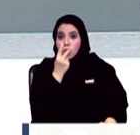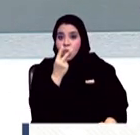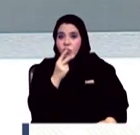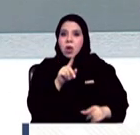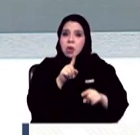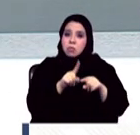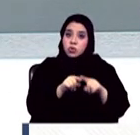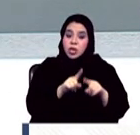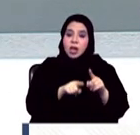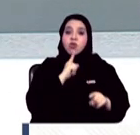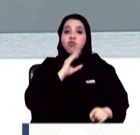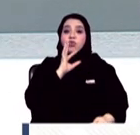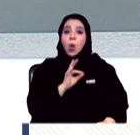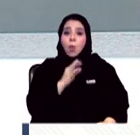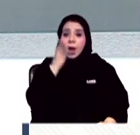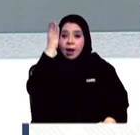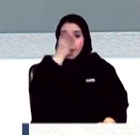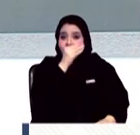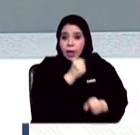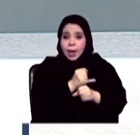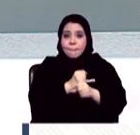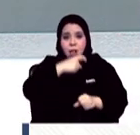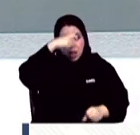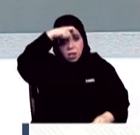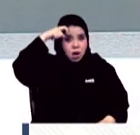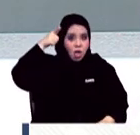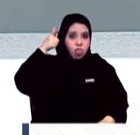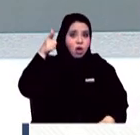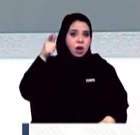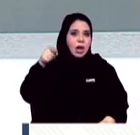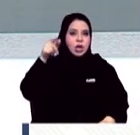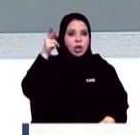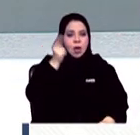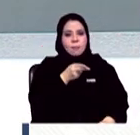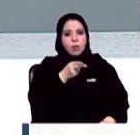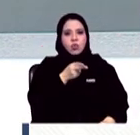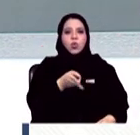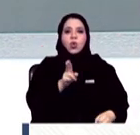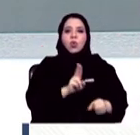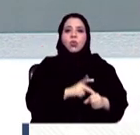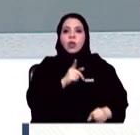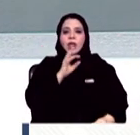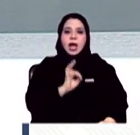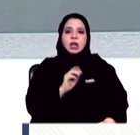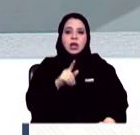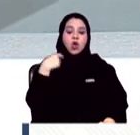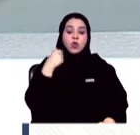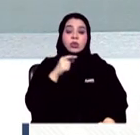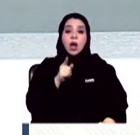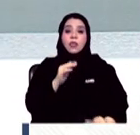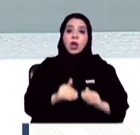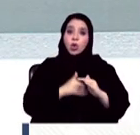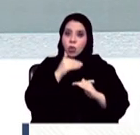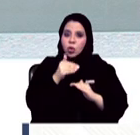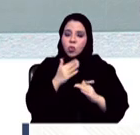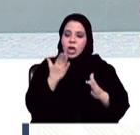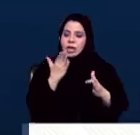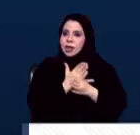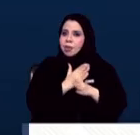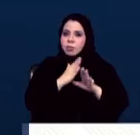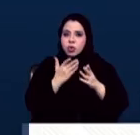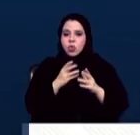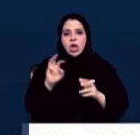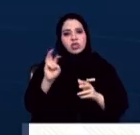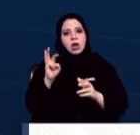ايه ملاحظات او مخالفات اثناء فتره حظر العمل وقت الظهيره واكدت الوزاره ان